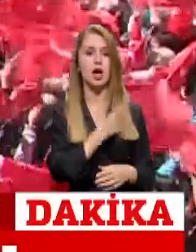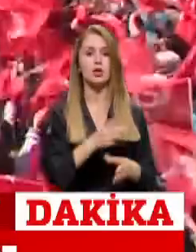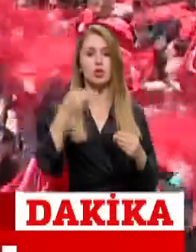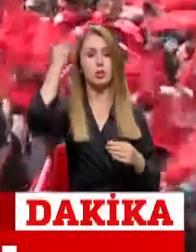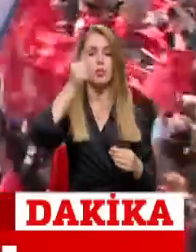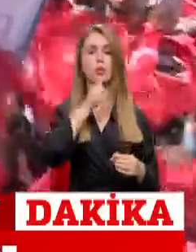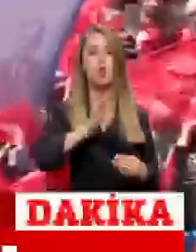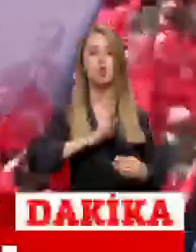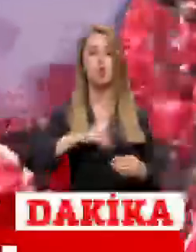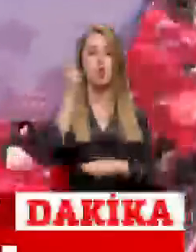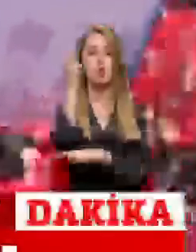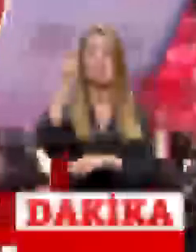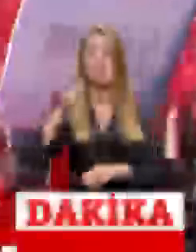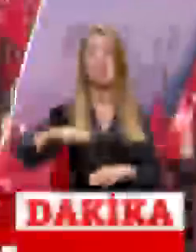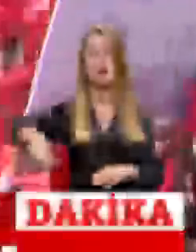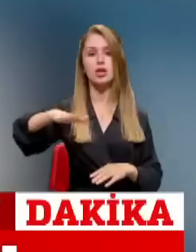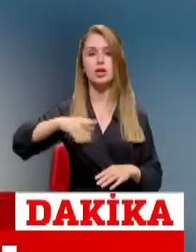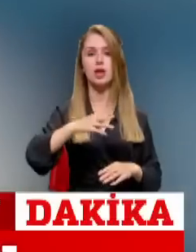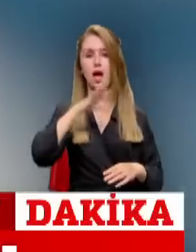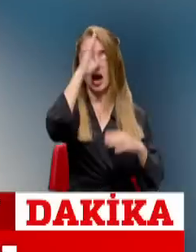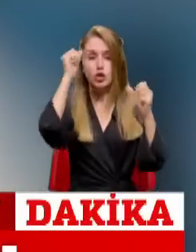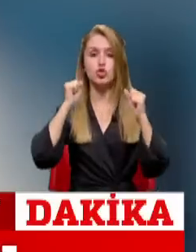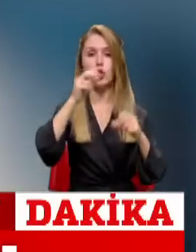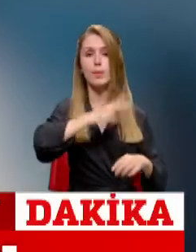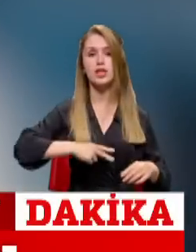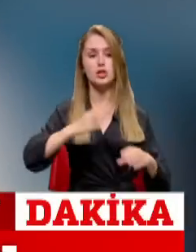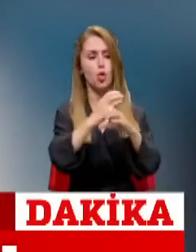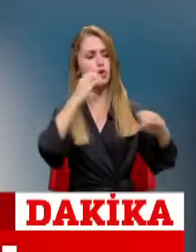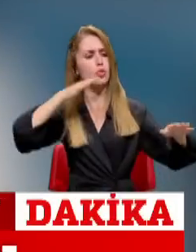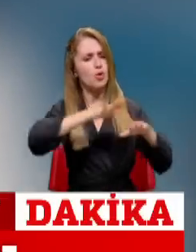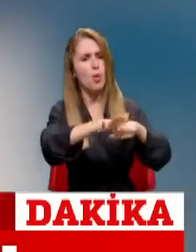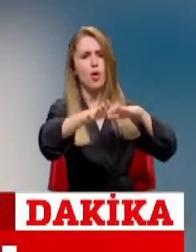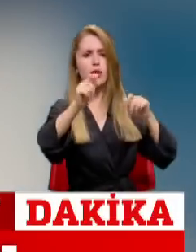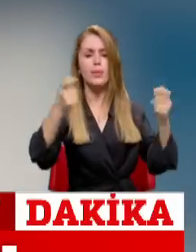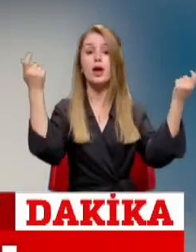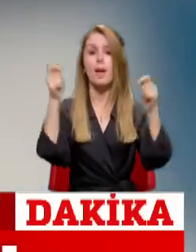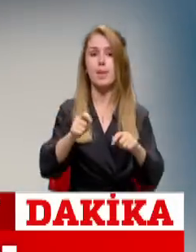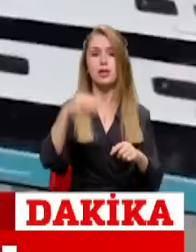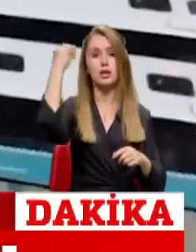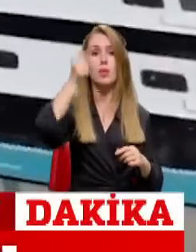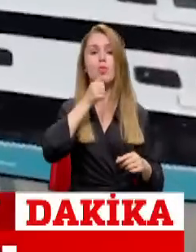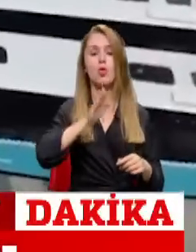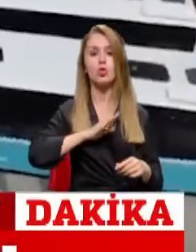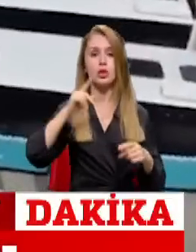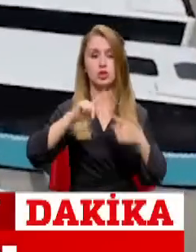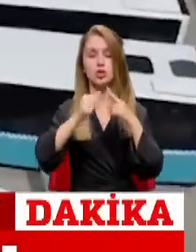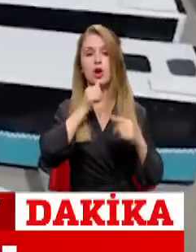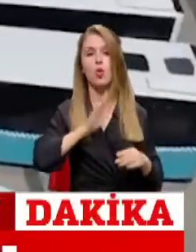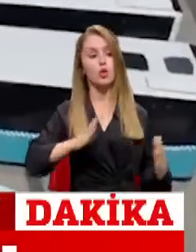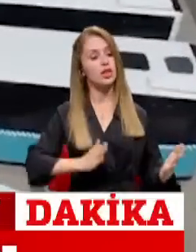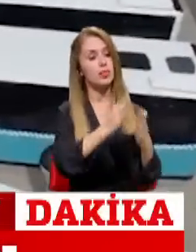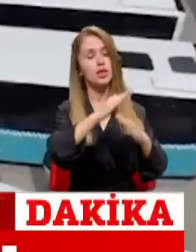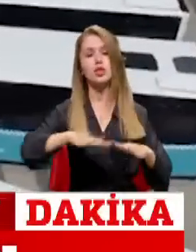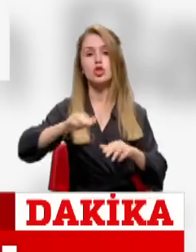Ekrem İmamoğlu'nun miting yapacağı alanı Erzurum Belediyesi otobüslerini yığdı, alanı kapattı. İmamoğlu da tepkisini